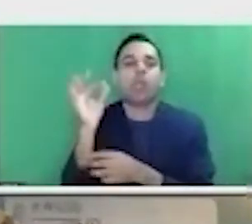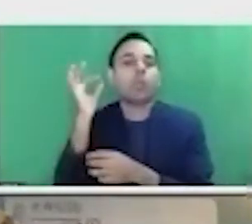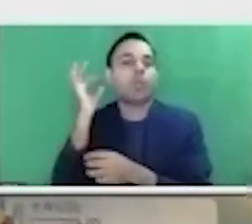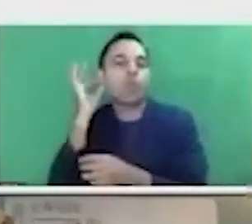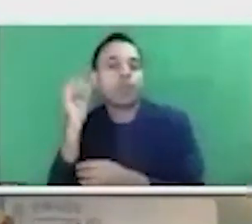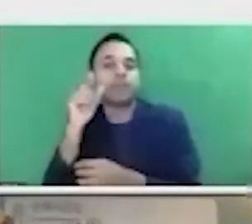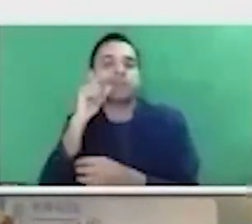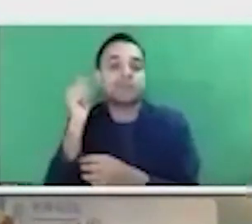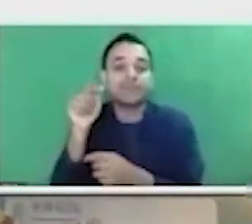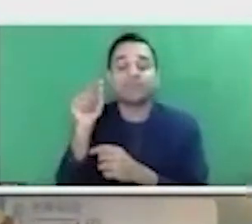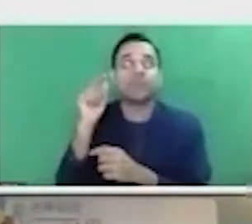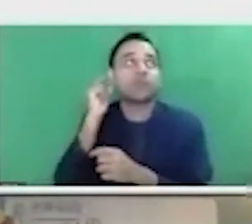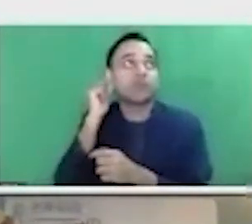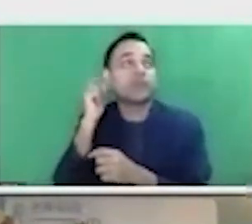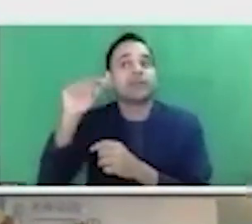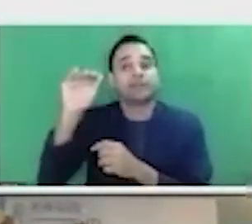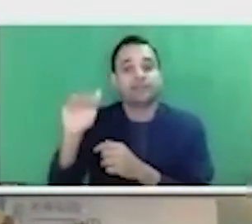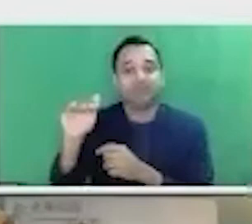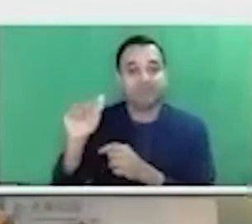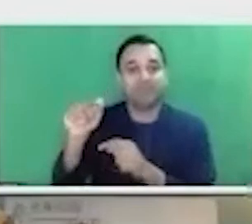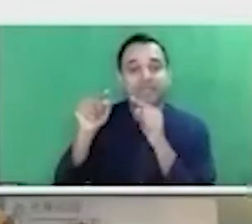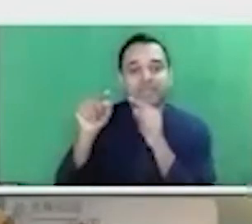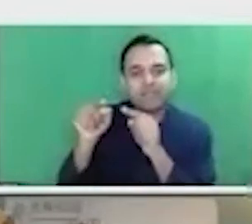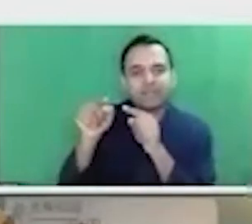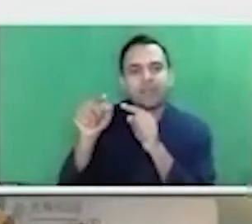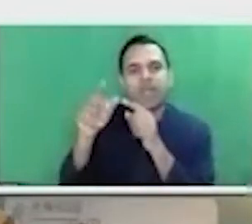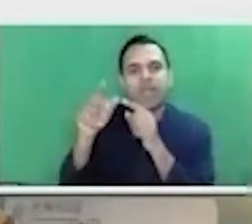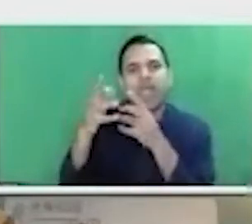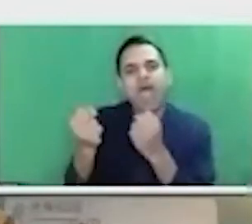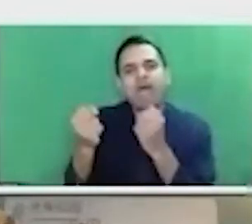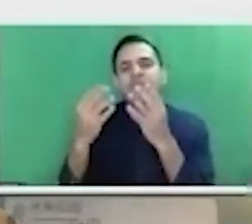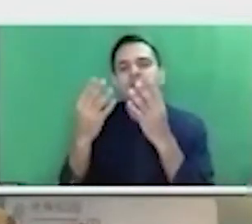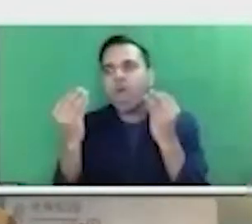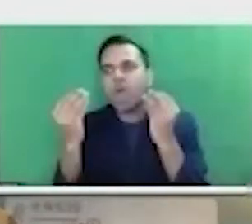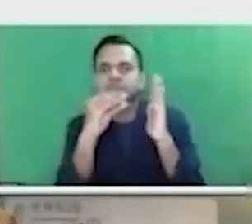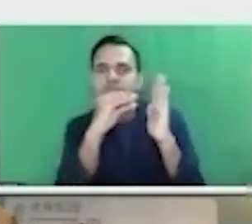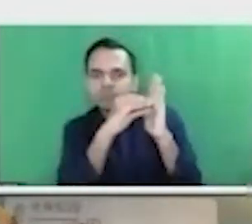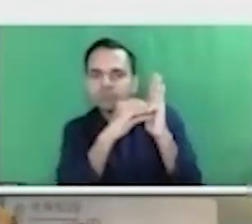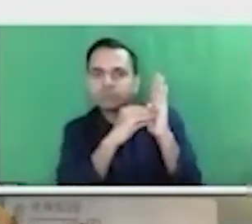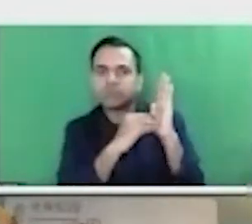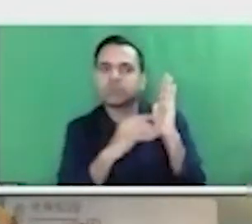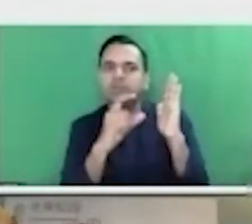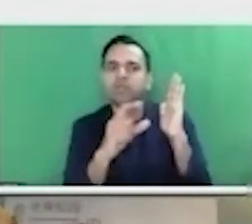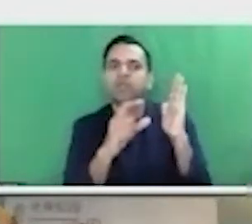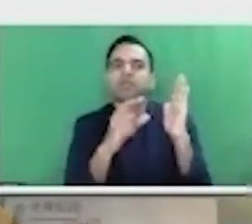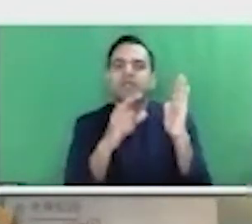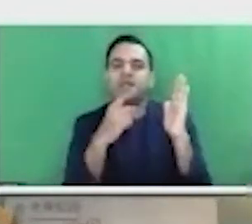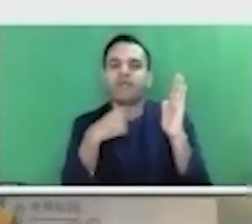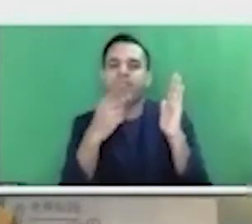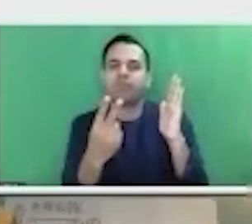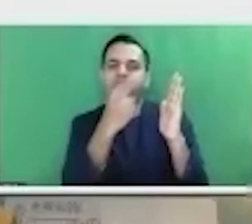الأدوار بالنسبة للأهداف، ولكن هذا ليس كافياً. هل هذا